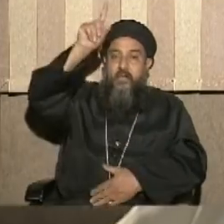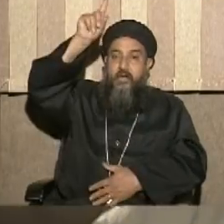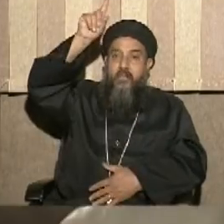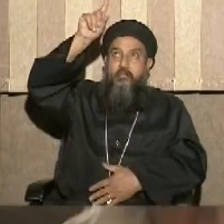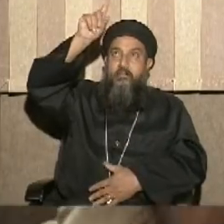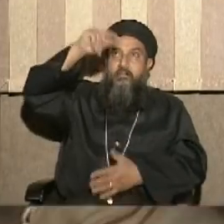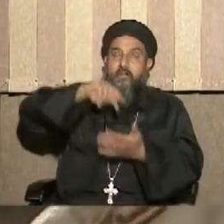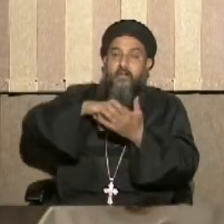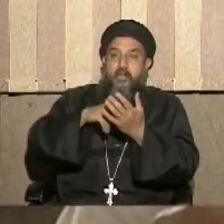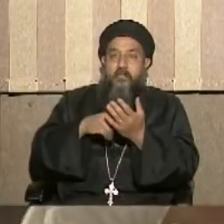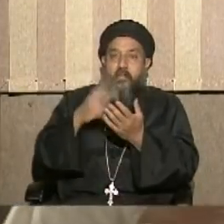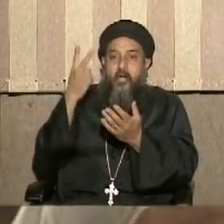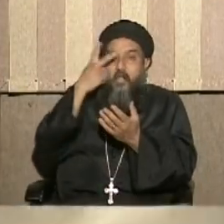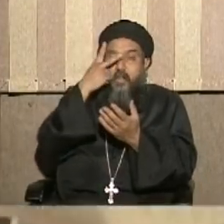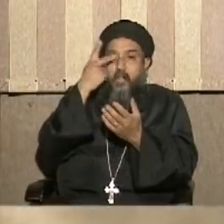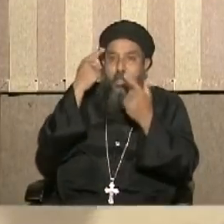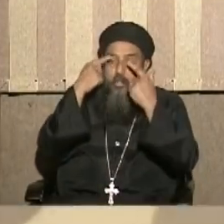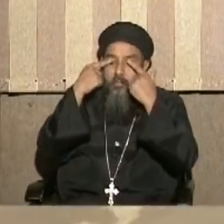طلبتوه.